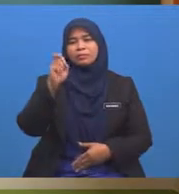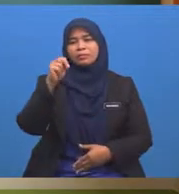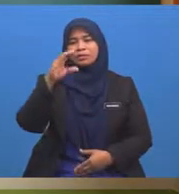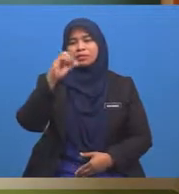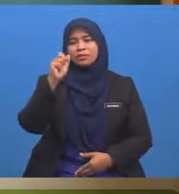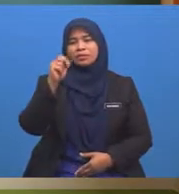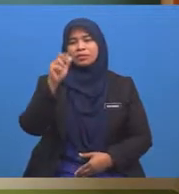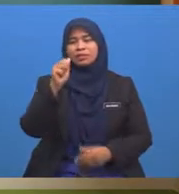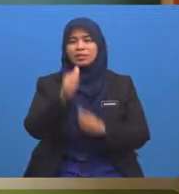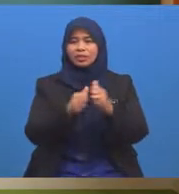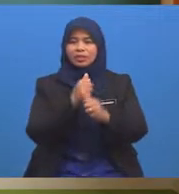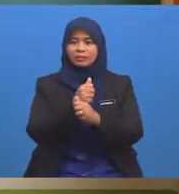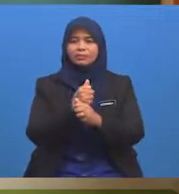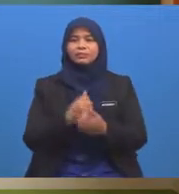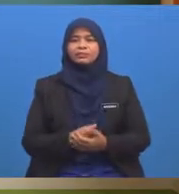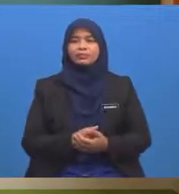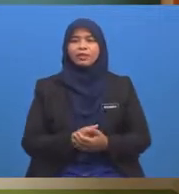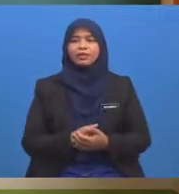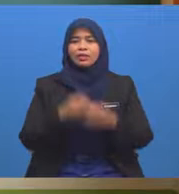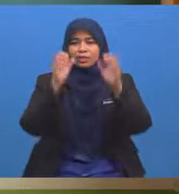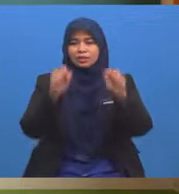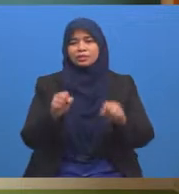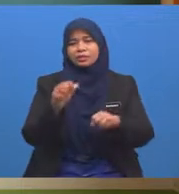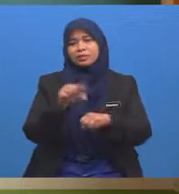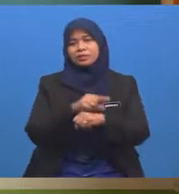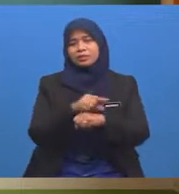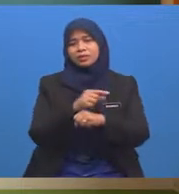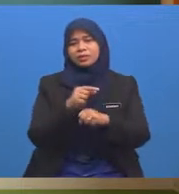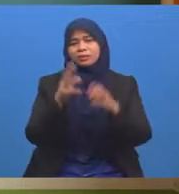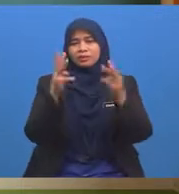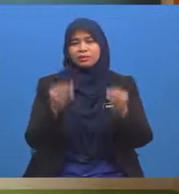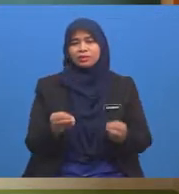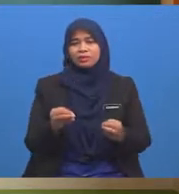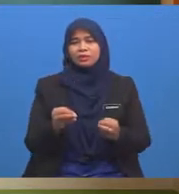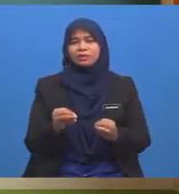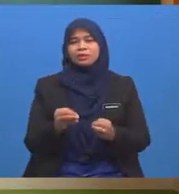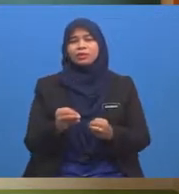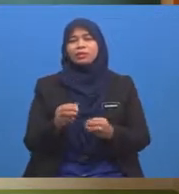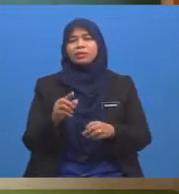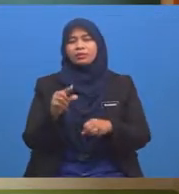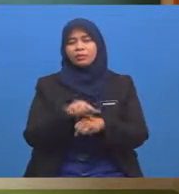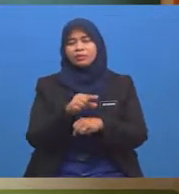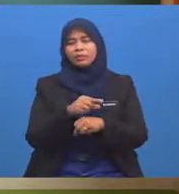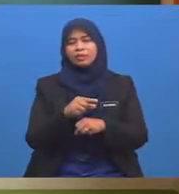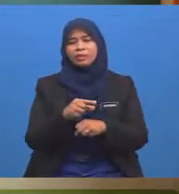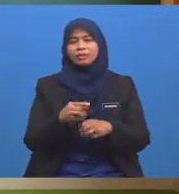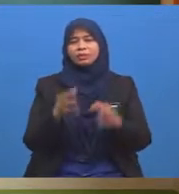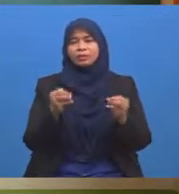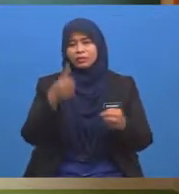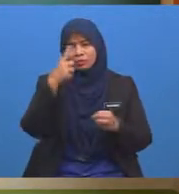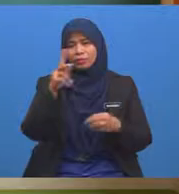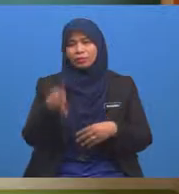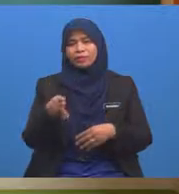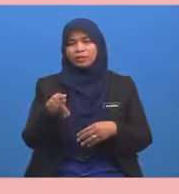Baiklah pelajar, sistem gunaan manusia merujuk kepada penggunaan sistem fizikal untuk keperluan